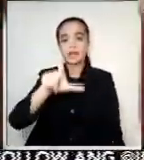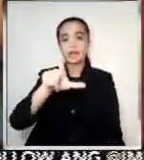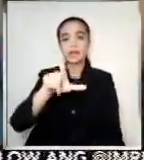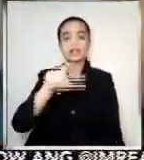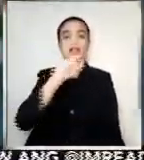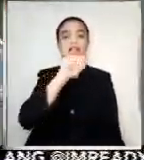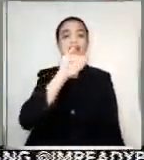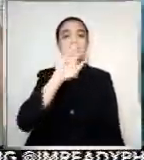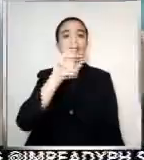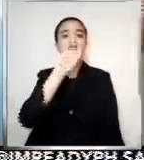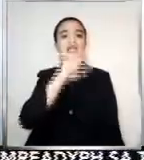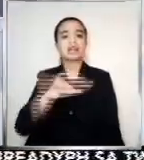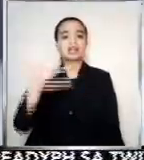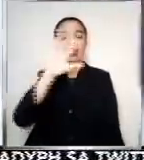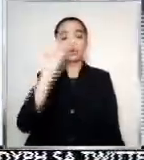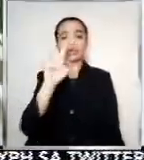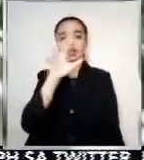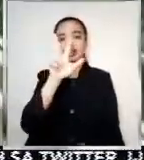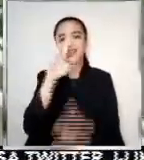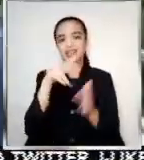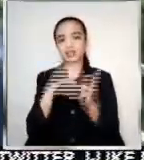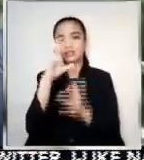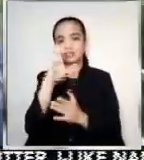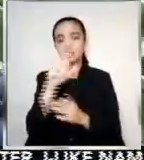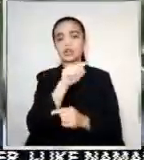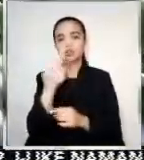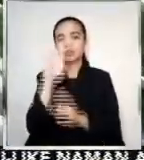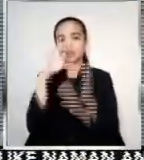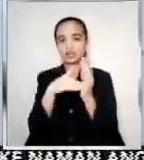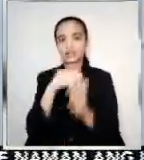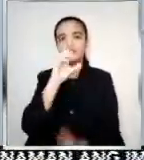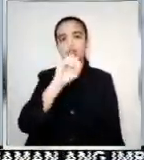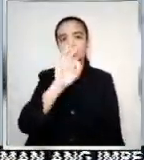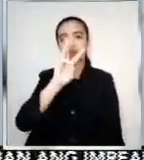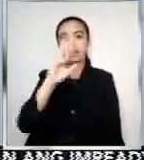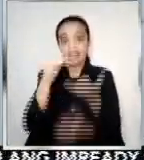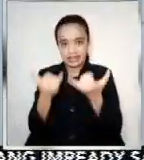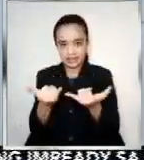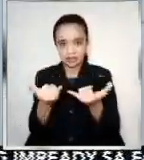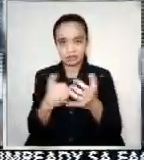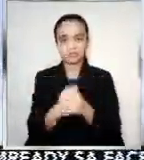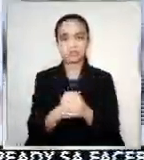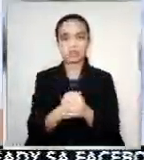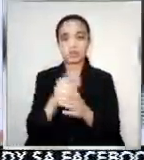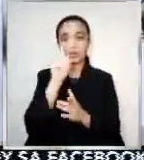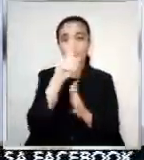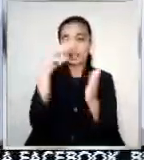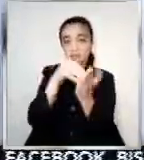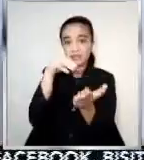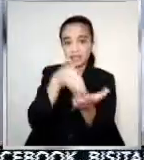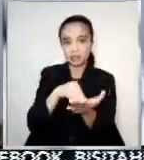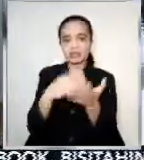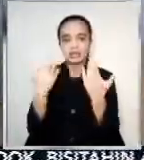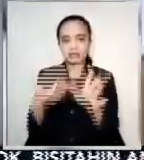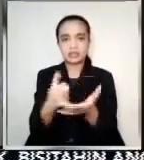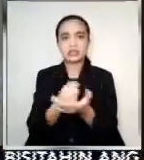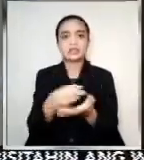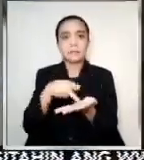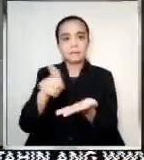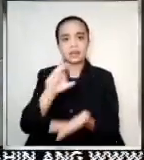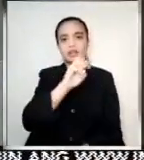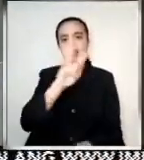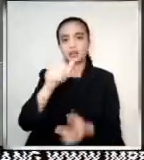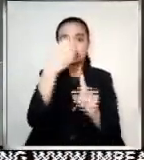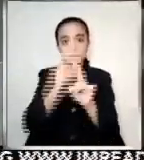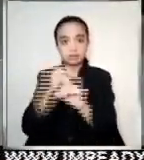sa 3,500 hanggang 4,000 OFW ngayong araw. 1,000,000 piso ang binayad ng OWA sa bawat flight.